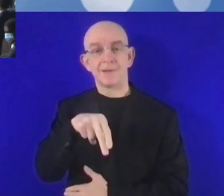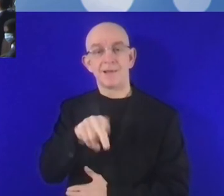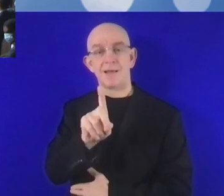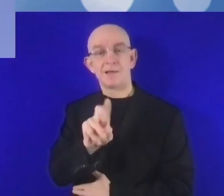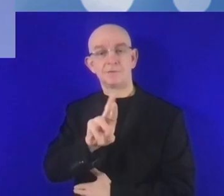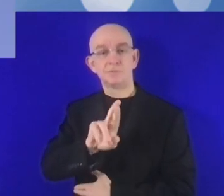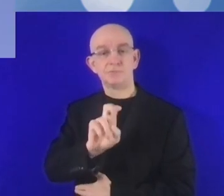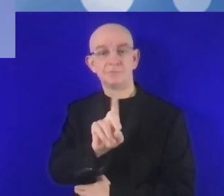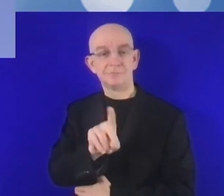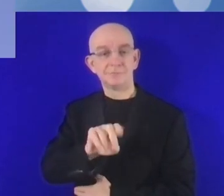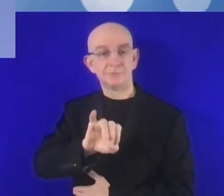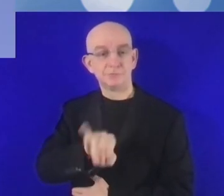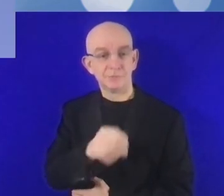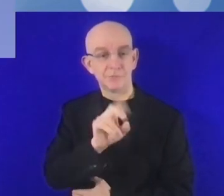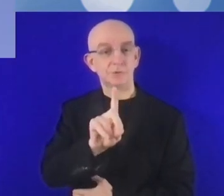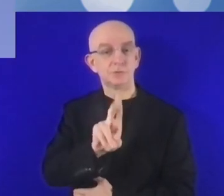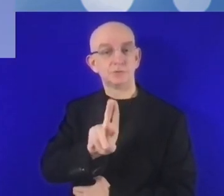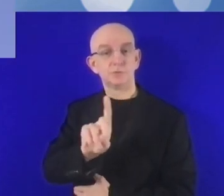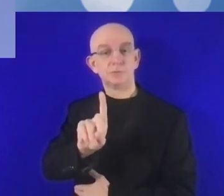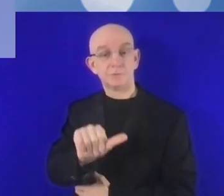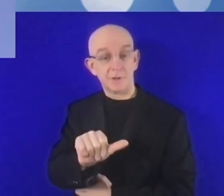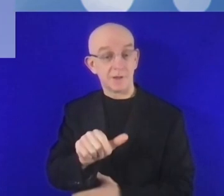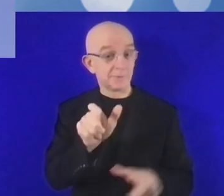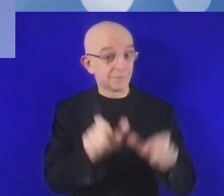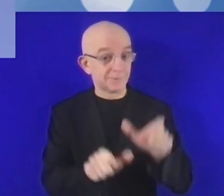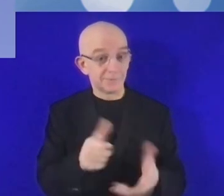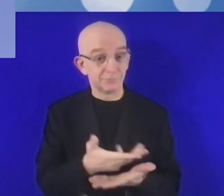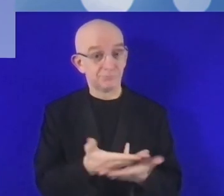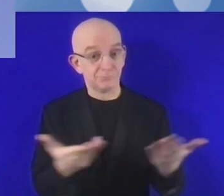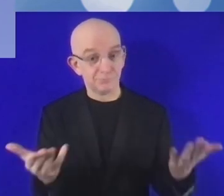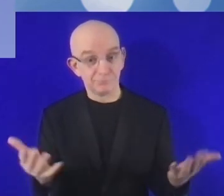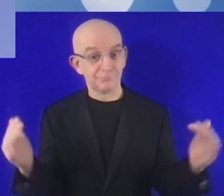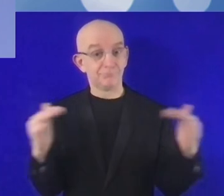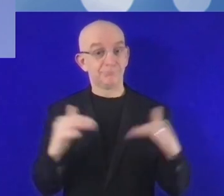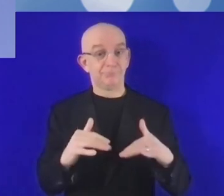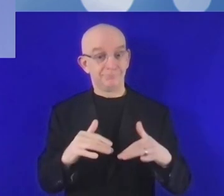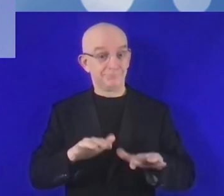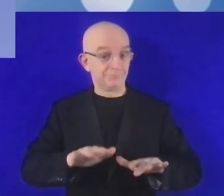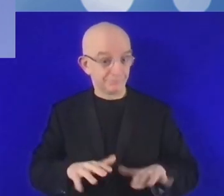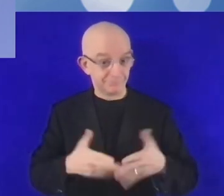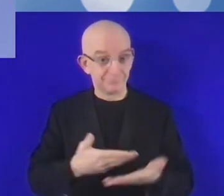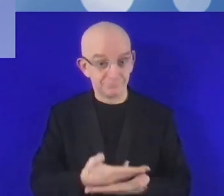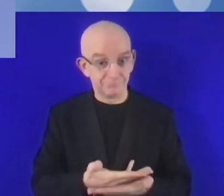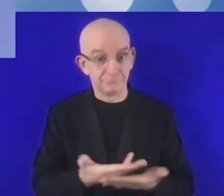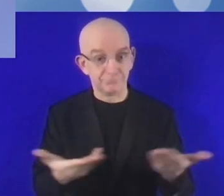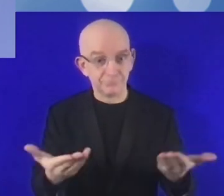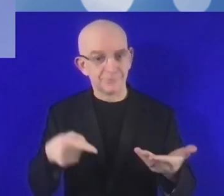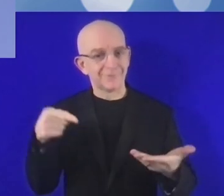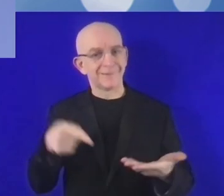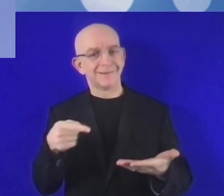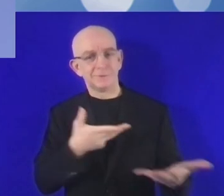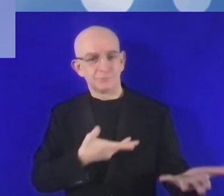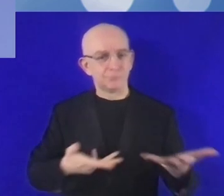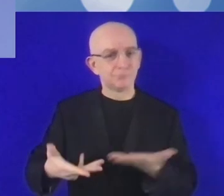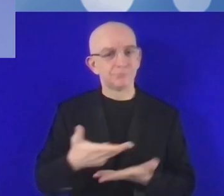председатель ООН, и также президент Польши Анджей Дуда. Приветствуем всех, кто с